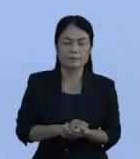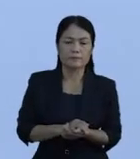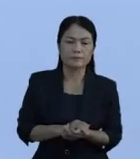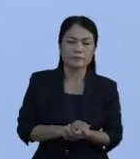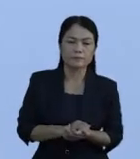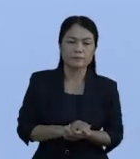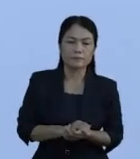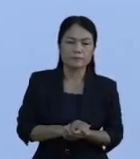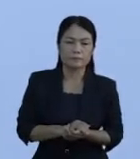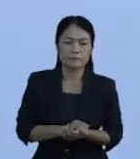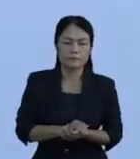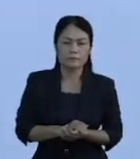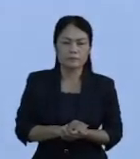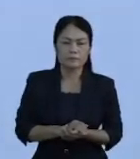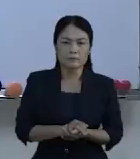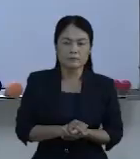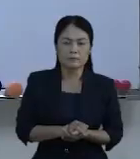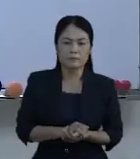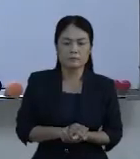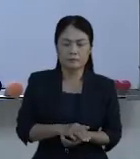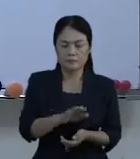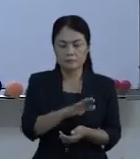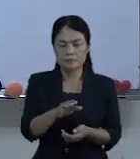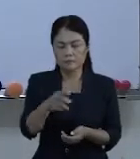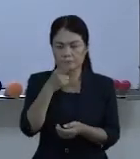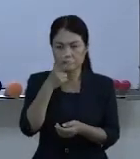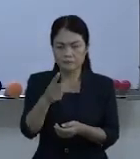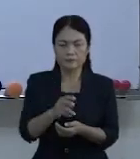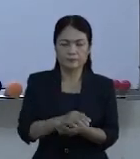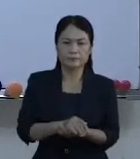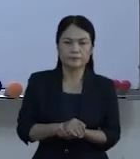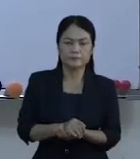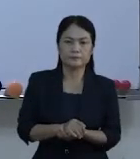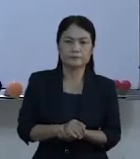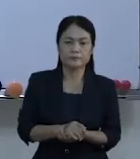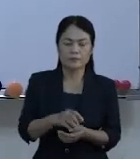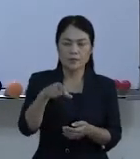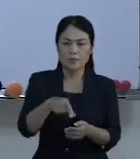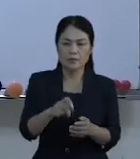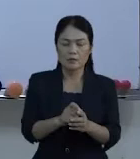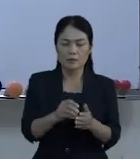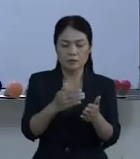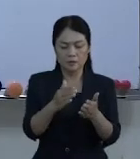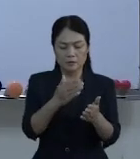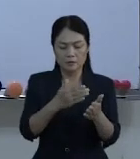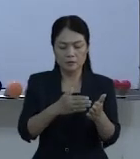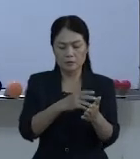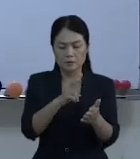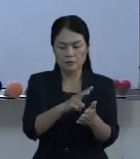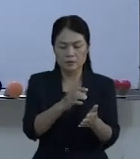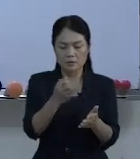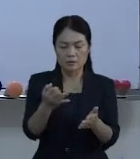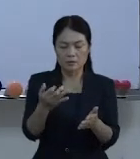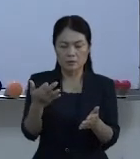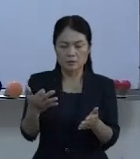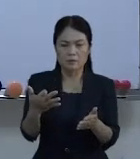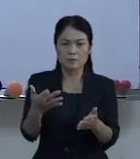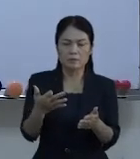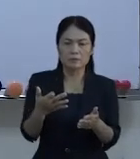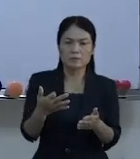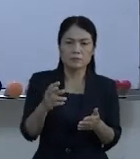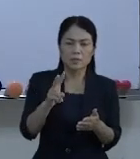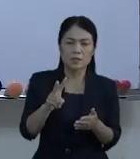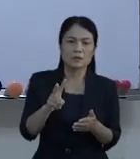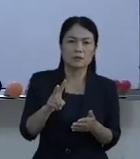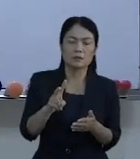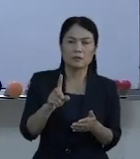và lấy con mơ và có bằng cốt chùm nuôn pi liên phùng bờ sáng phùng bảy mến